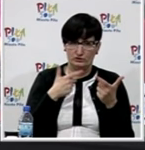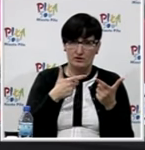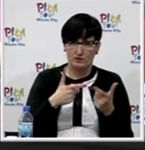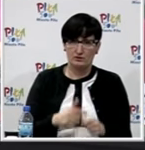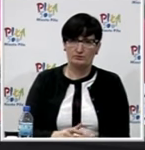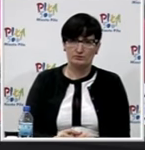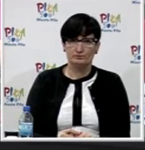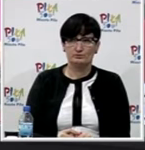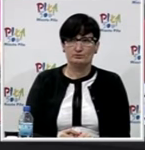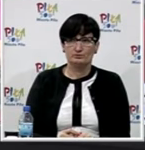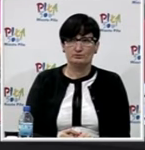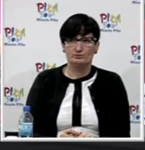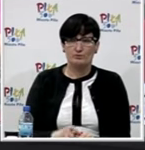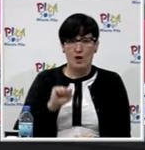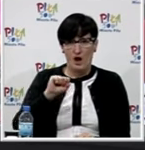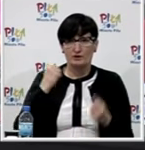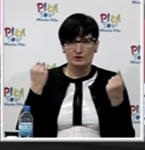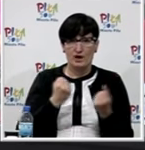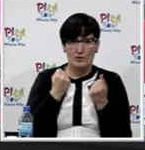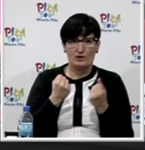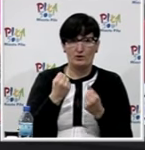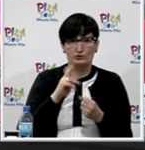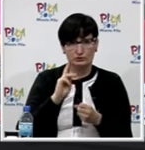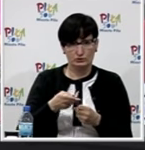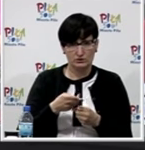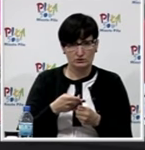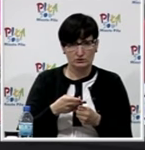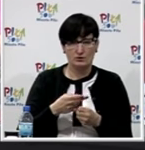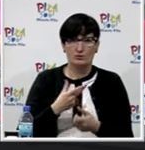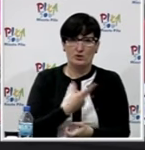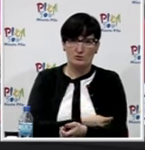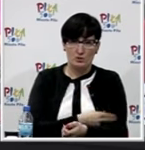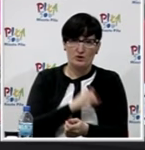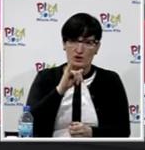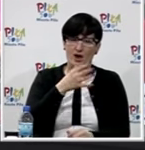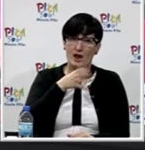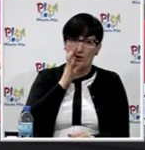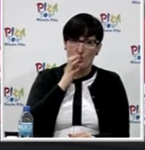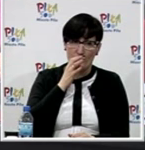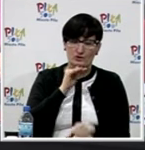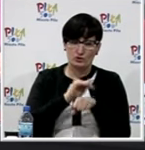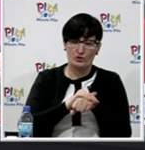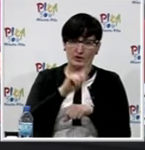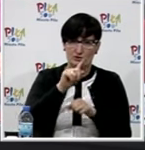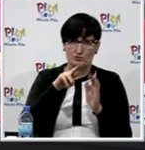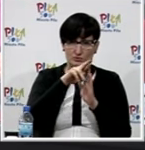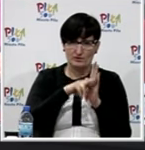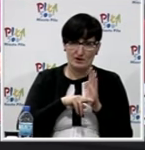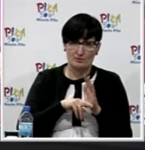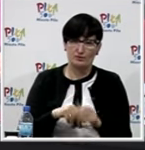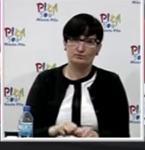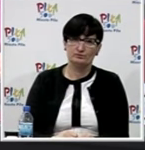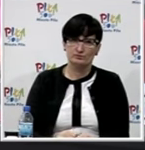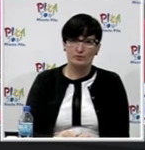działalności Ośrodka Profilaktyki i Rozwiązywania Problemów Alkoholowych. Zgodnie z przepisami dochody realizowane w tym